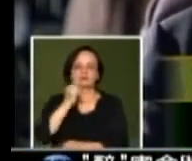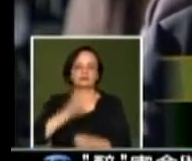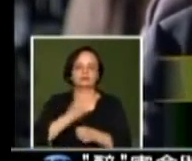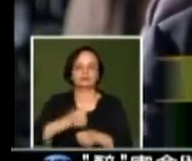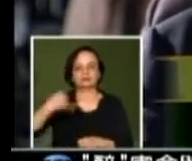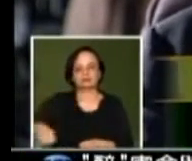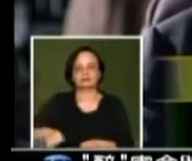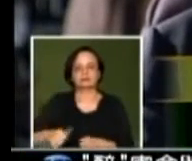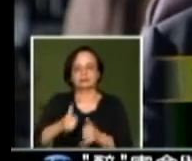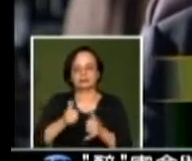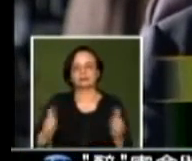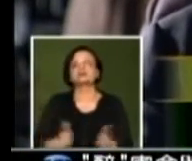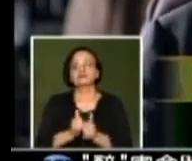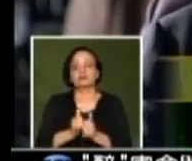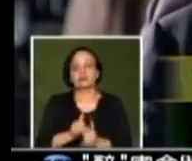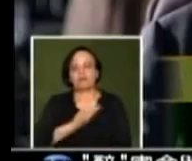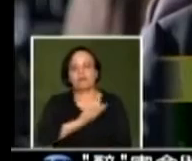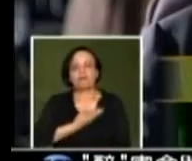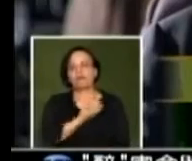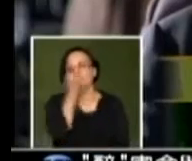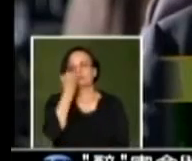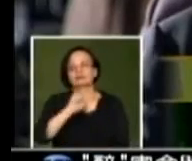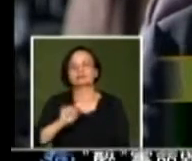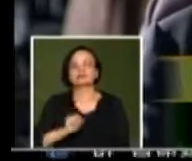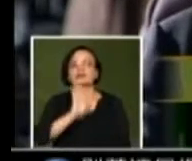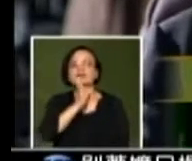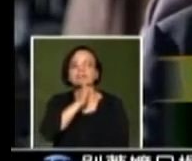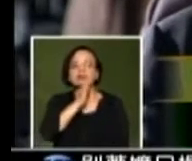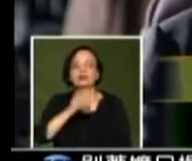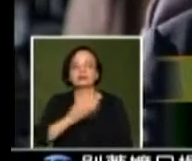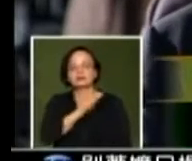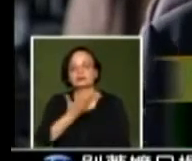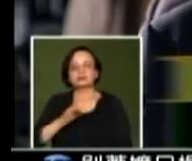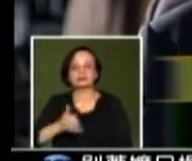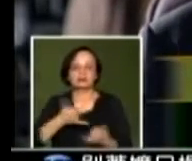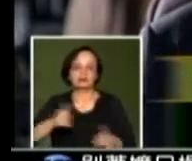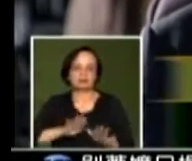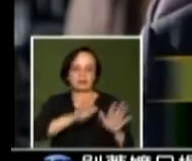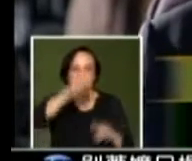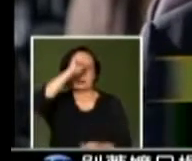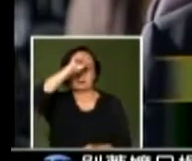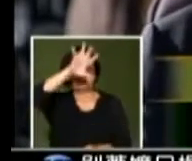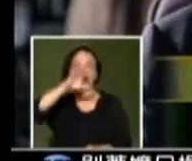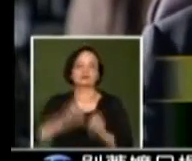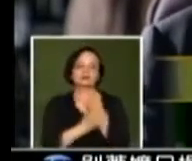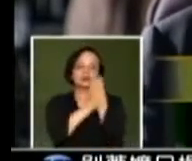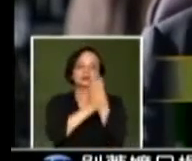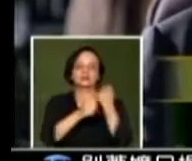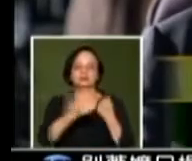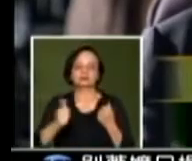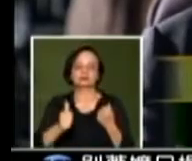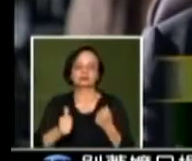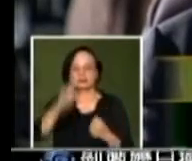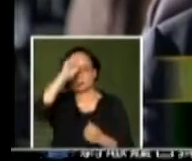民众的忍受已经到了极限。但是让民进党支持者和党员有时候会感到失望的是，民进党并